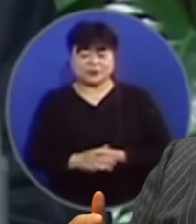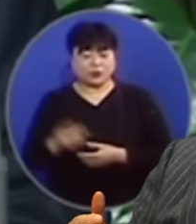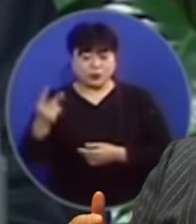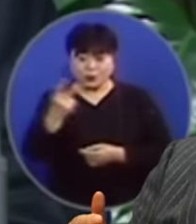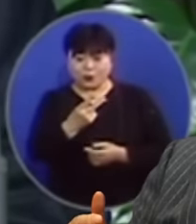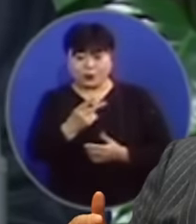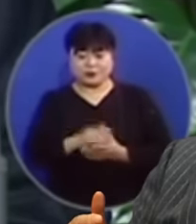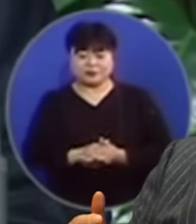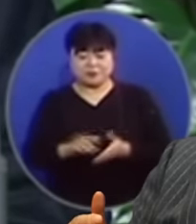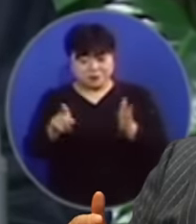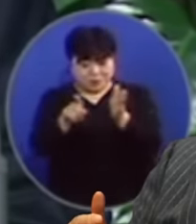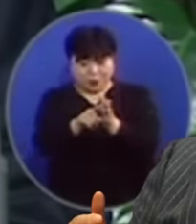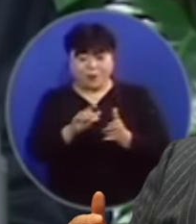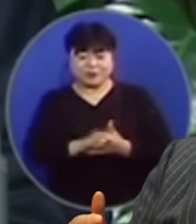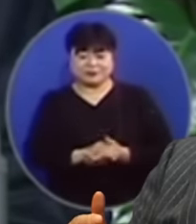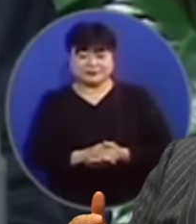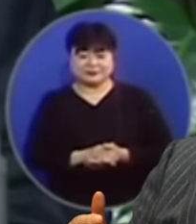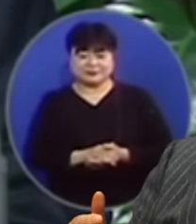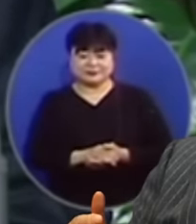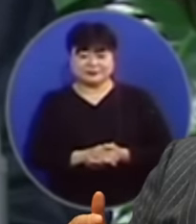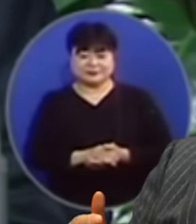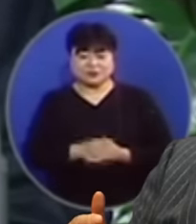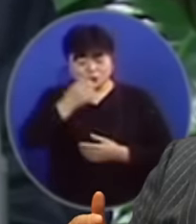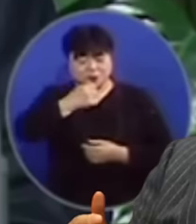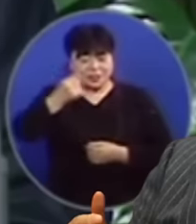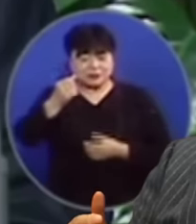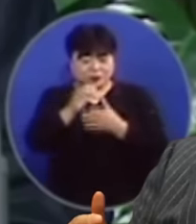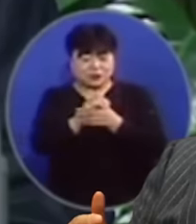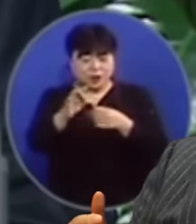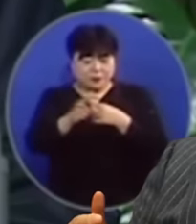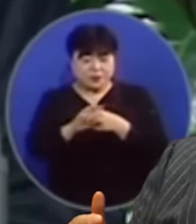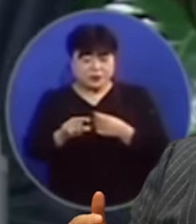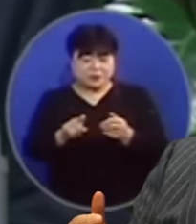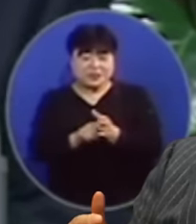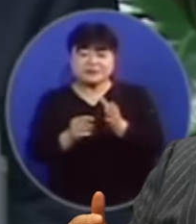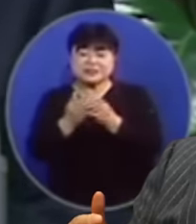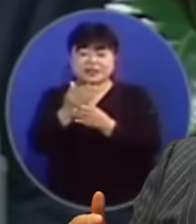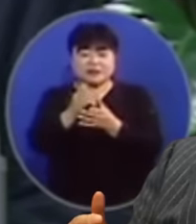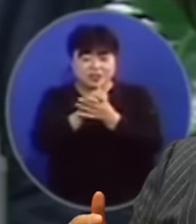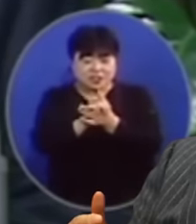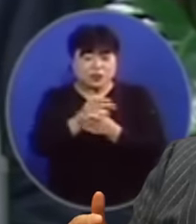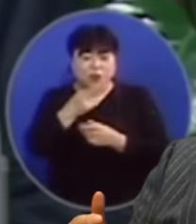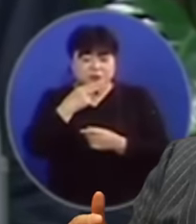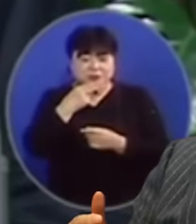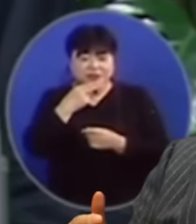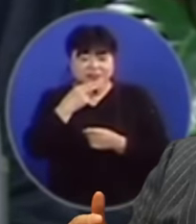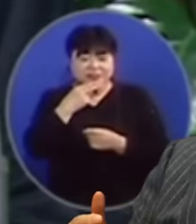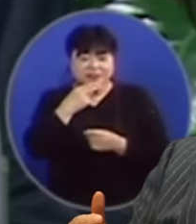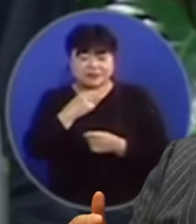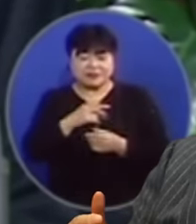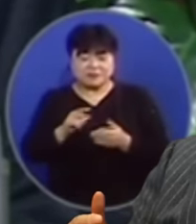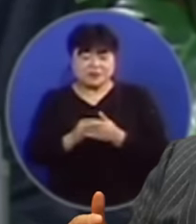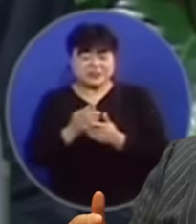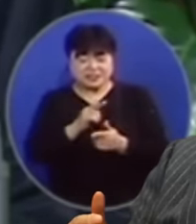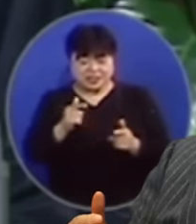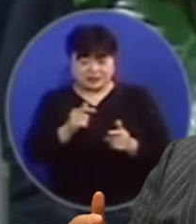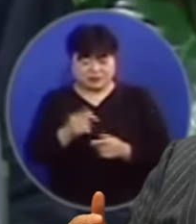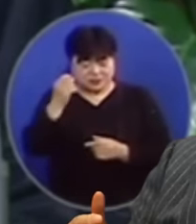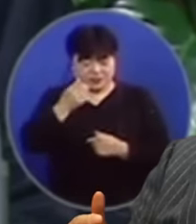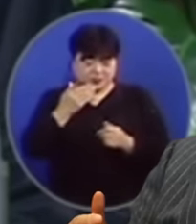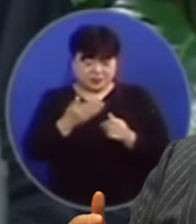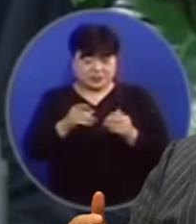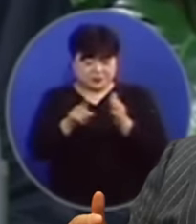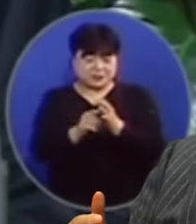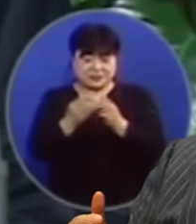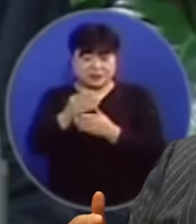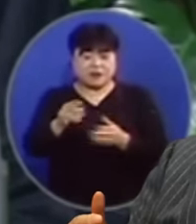그리고 믿고 꿈을 가지고 기도하면 믿음이 생기니까 기도 안 하면 믿음 안 생겨요. 기도하면 성령이 믿음을 주시니까